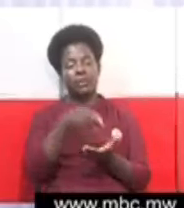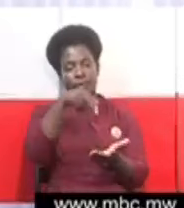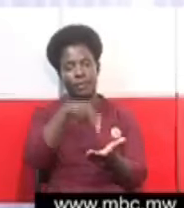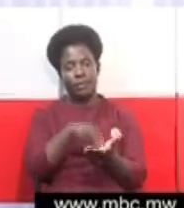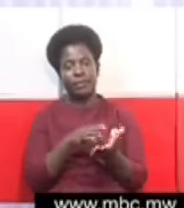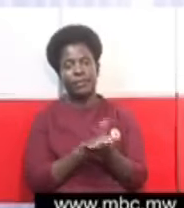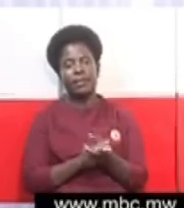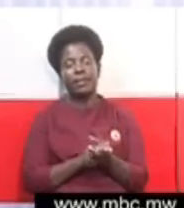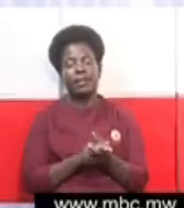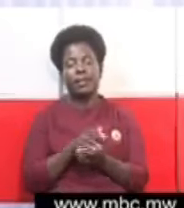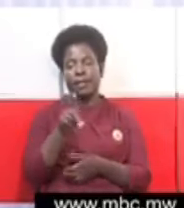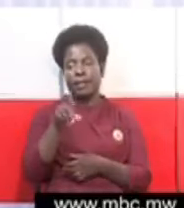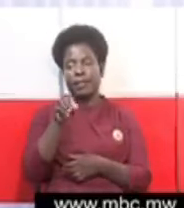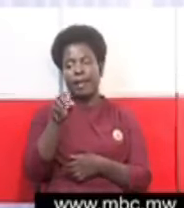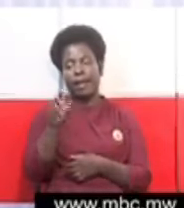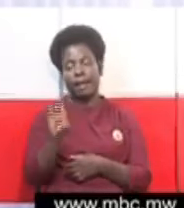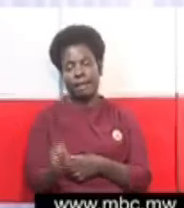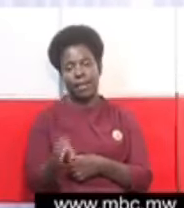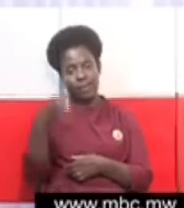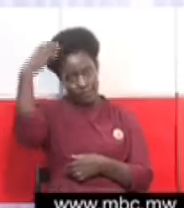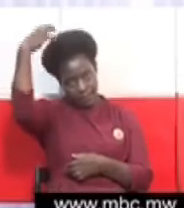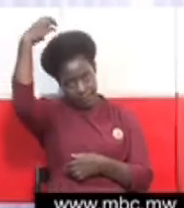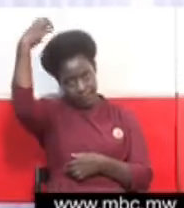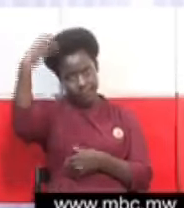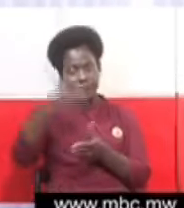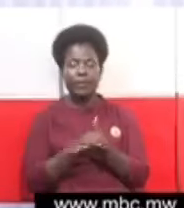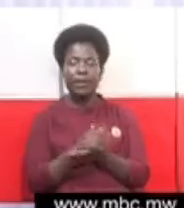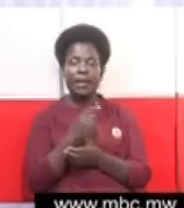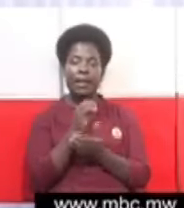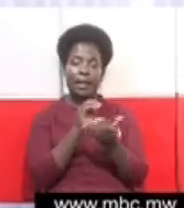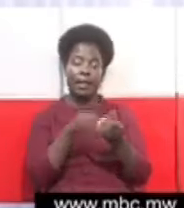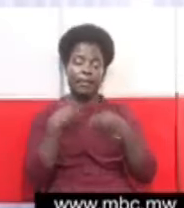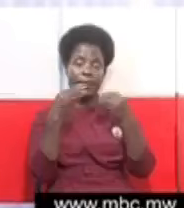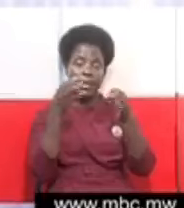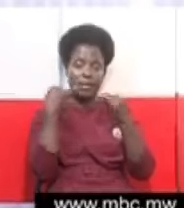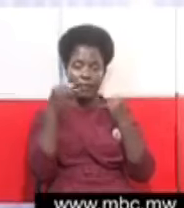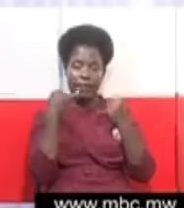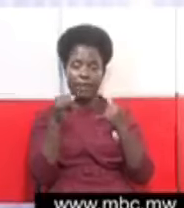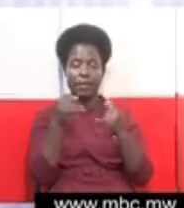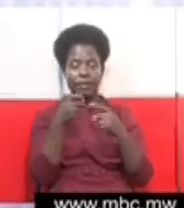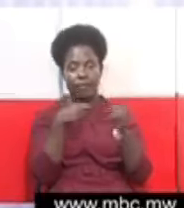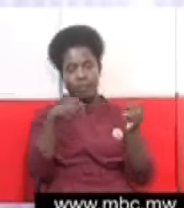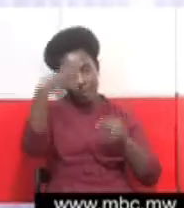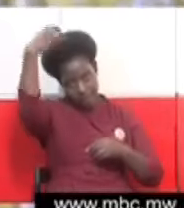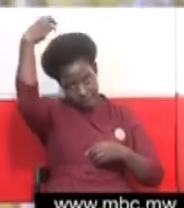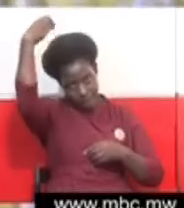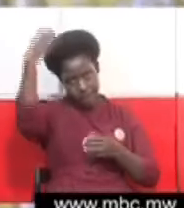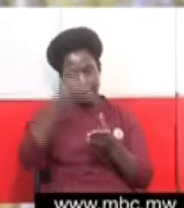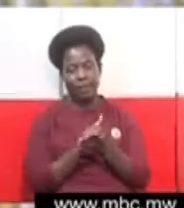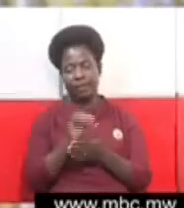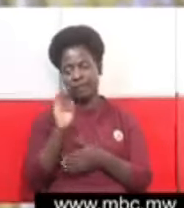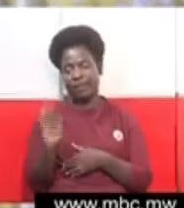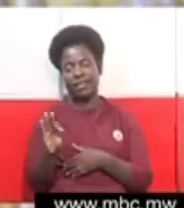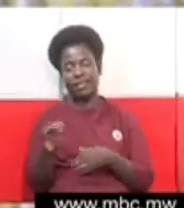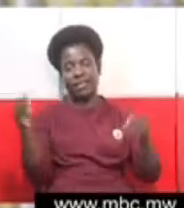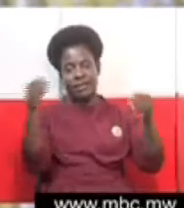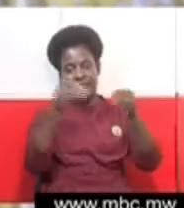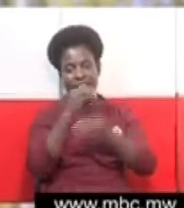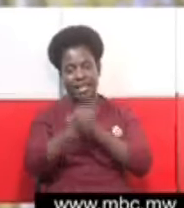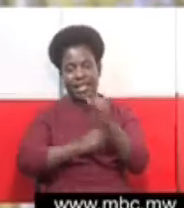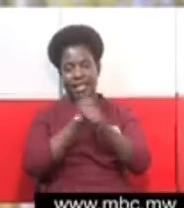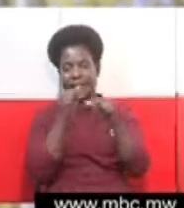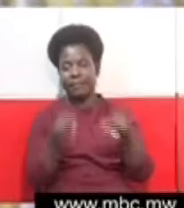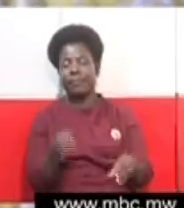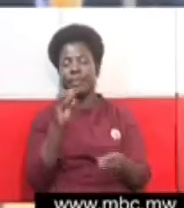Zambia komanso Zimbabwe a Gianluca Perici anapereka uthenga ochokera kwa papa Francis. Msonkhano wa chaka chinowu omwe